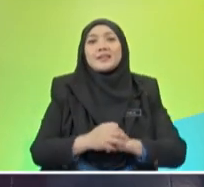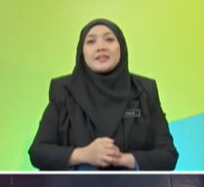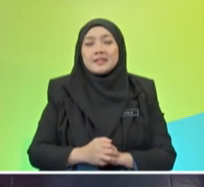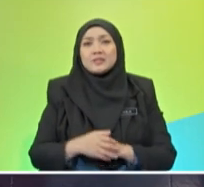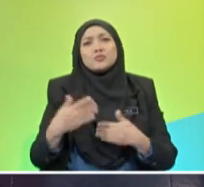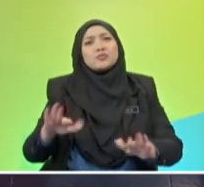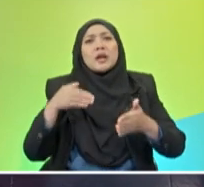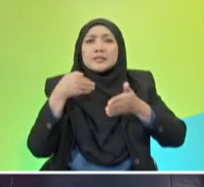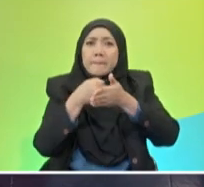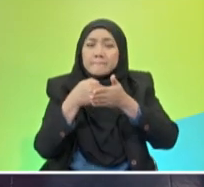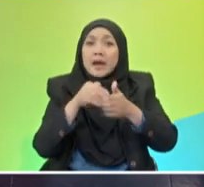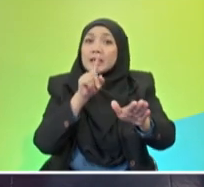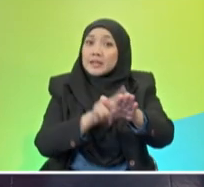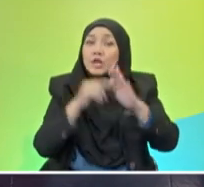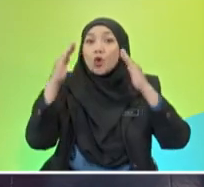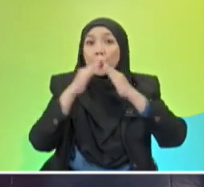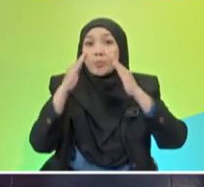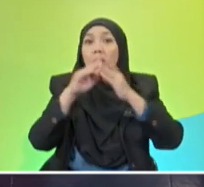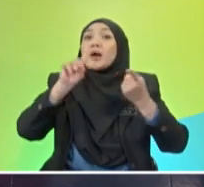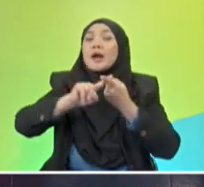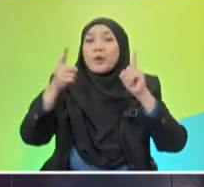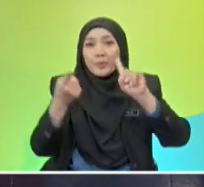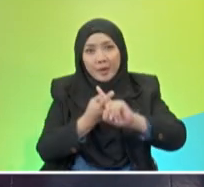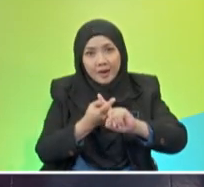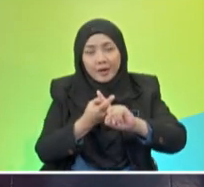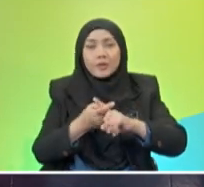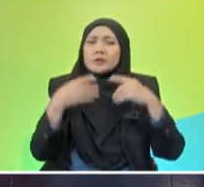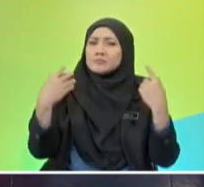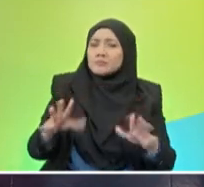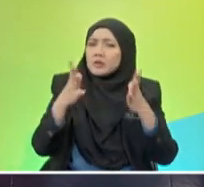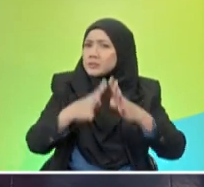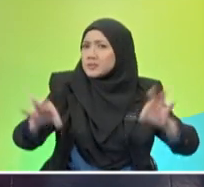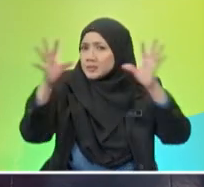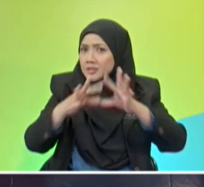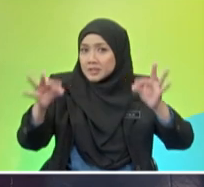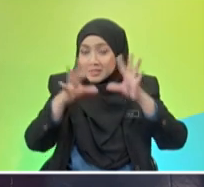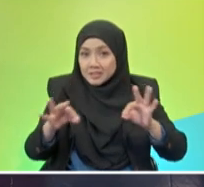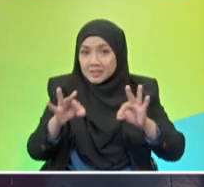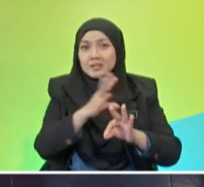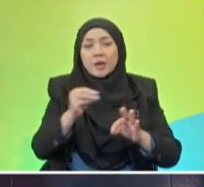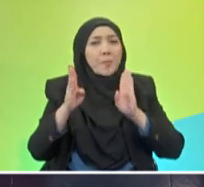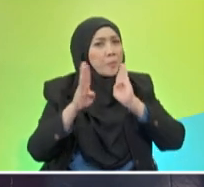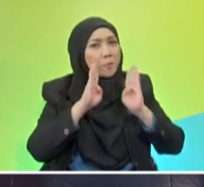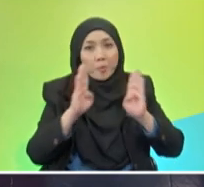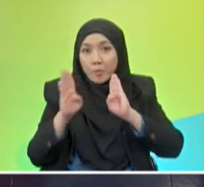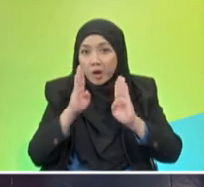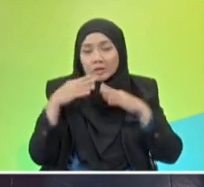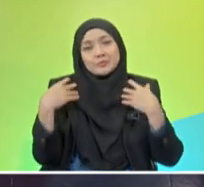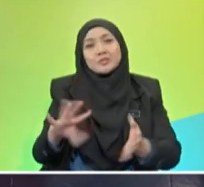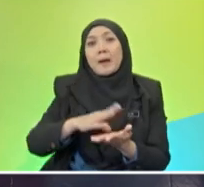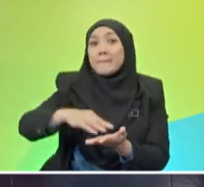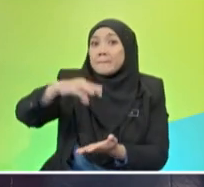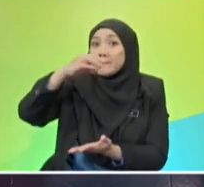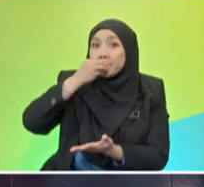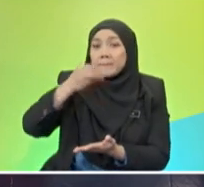tingkat 10. Bila sampai ke rumah rakan dia, dah berbual, dah makan. Jadi, Ifah perlu mengucapkan selamat